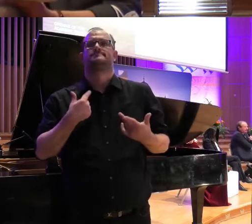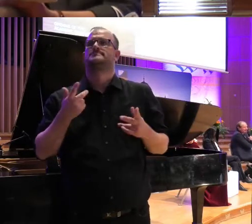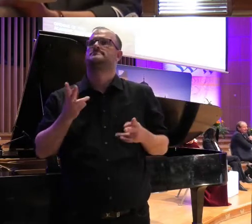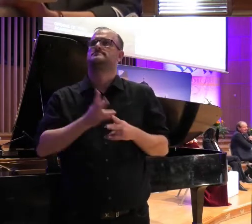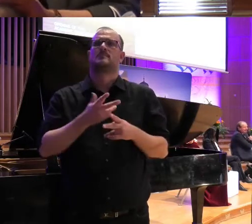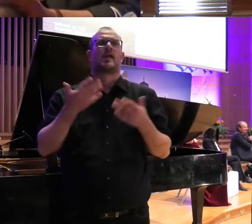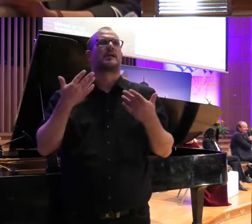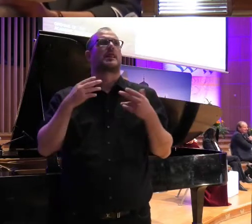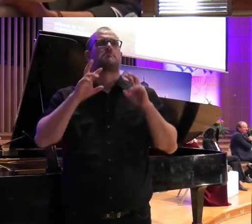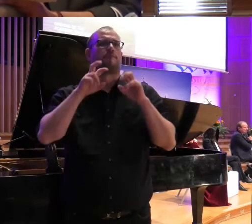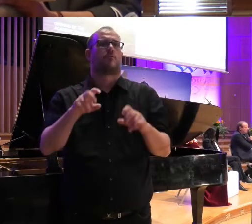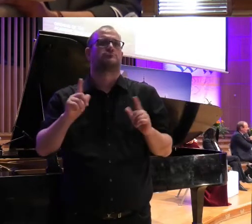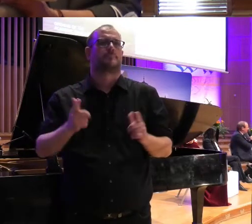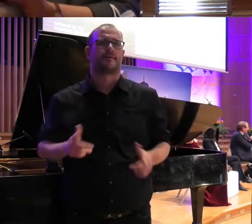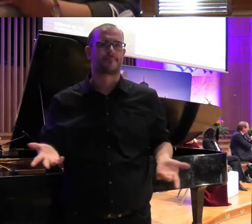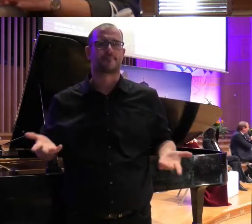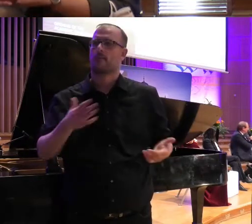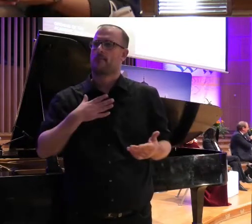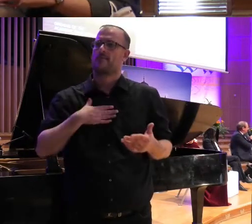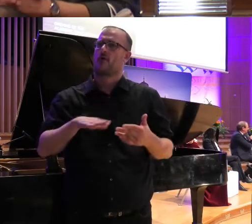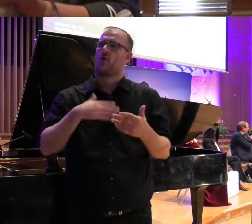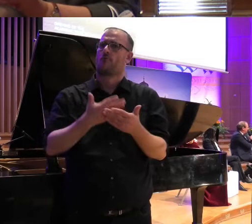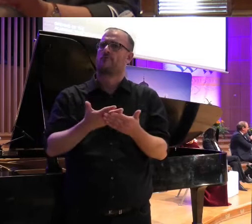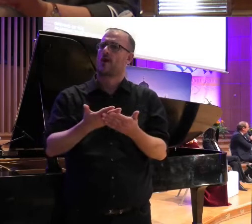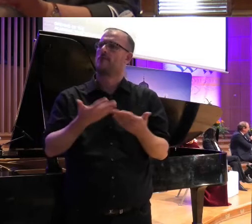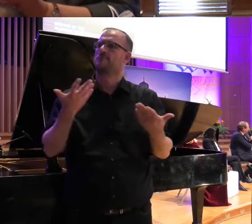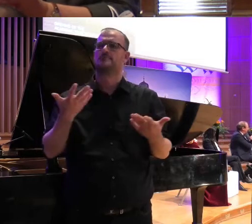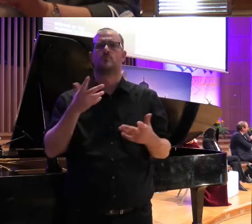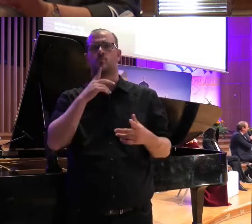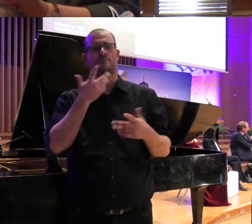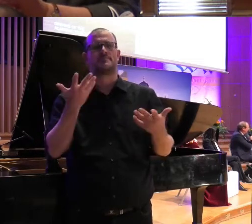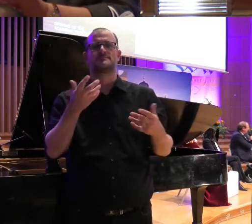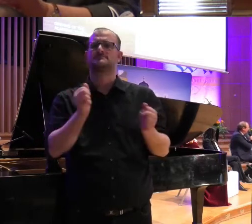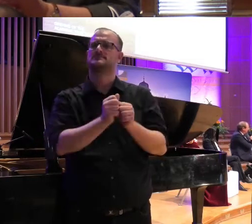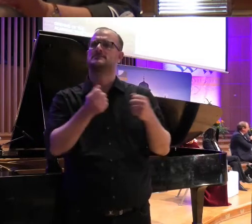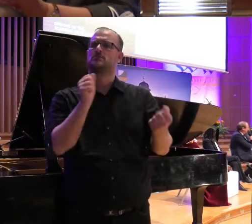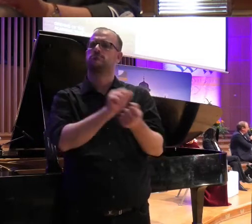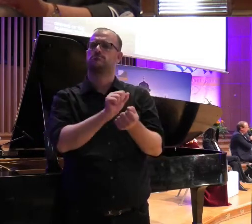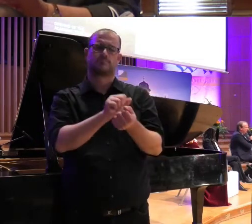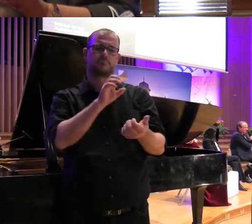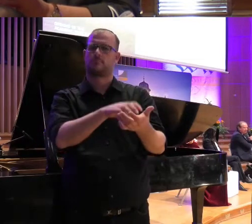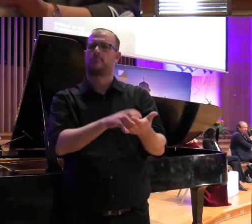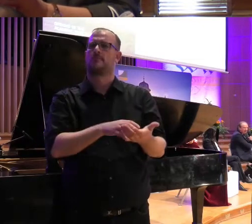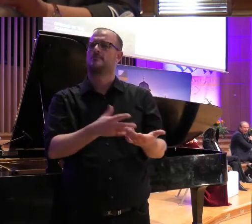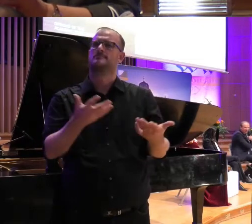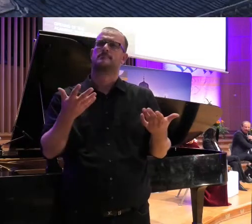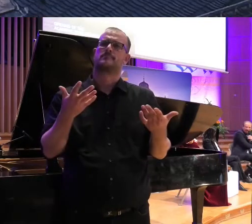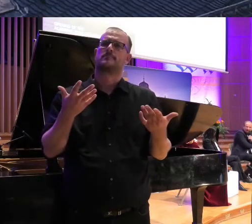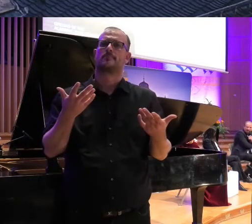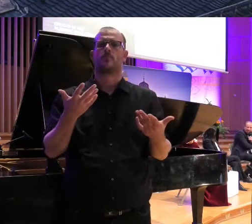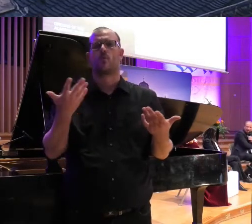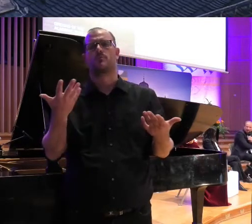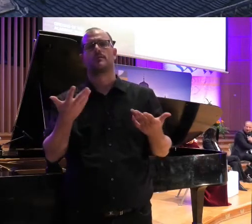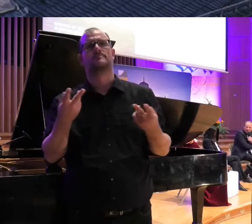Aber wie gesagt, es ist ja nun meine Aufgabe, Publikationen in diesem Zusammenhang und sozusagen auch